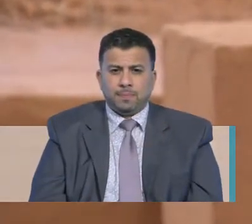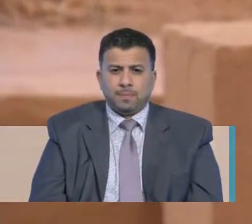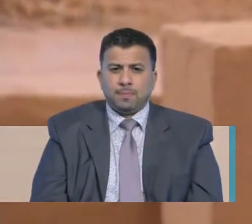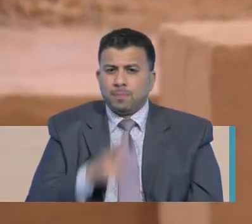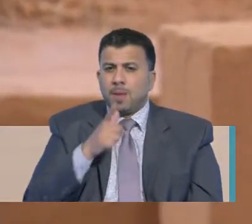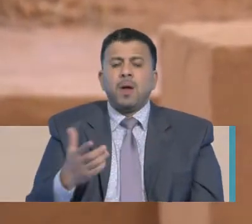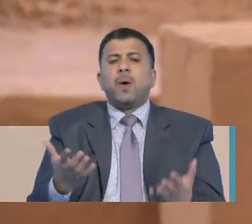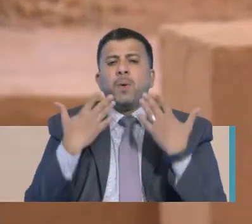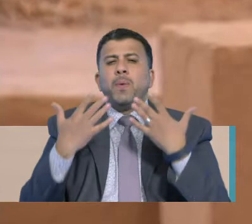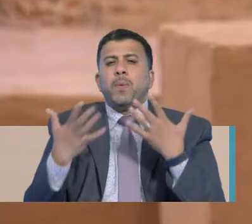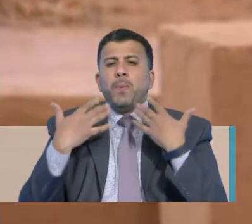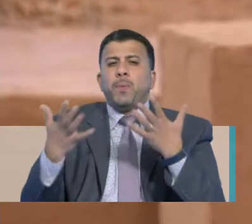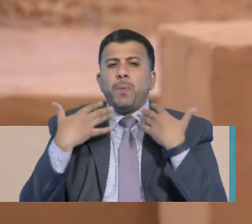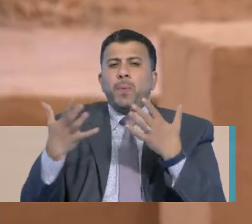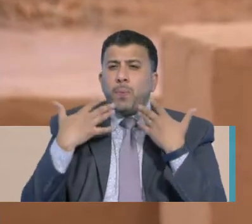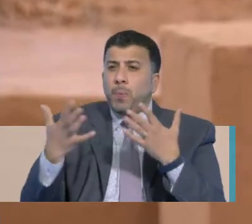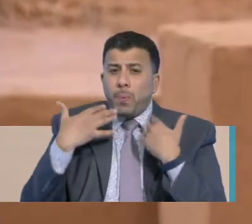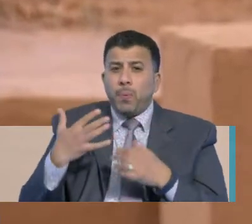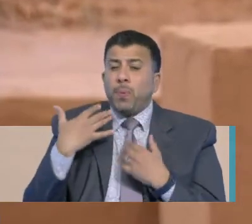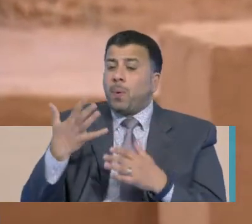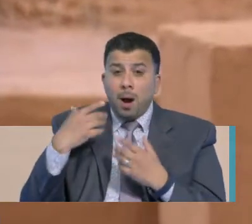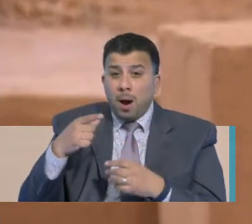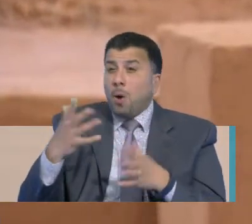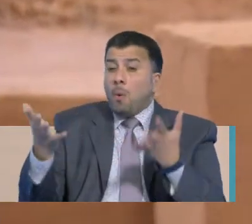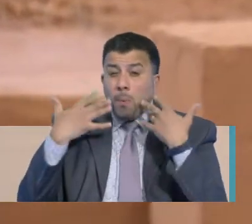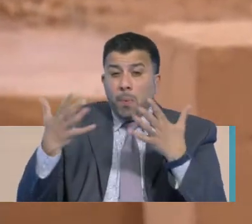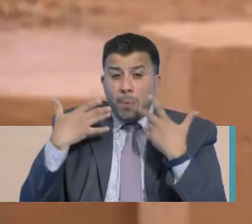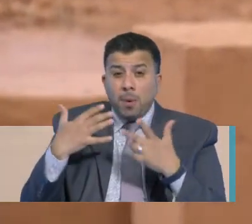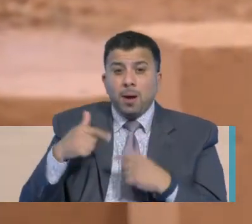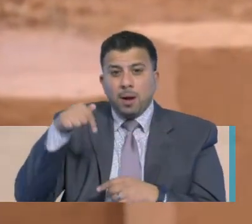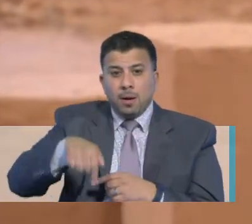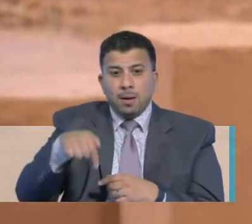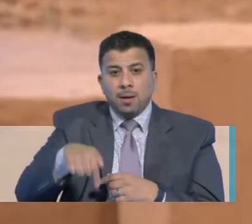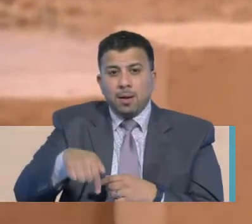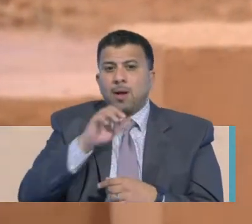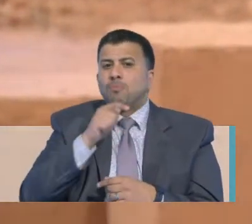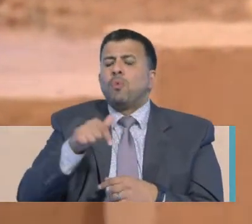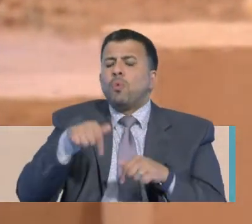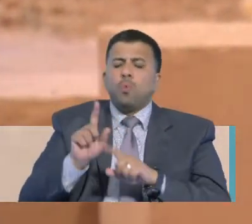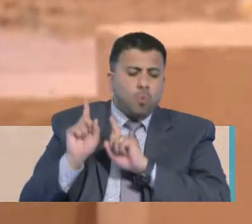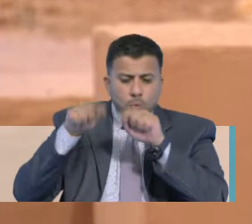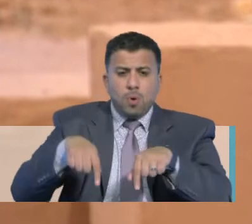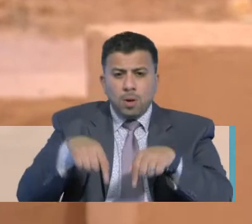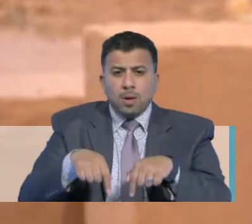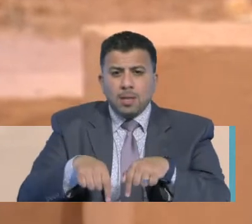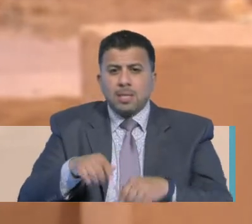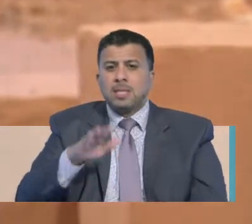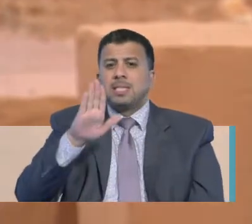هذه الريح تحاكيها إلى اليوم رياح السهيلي